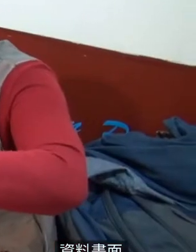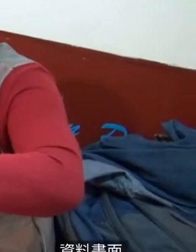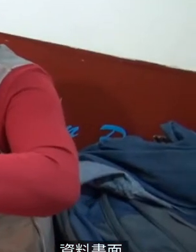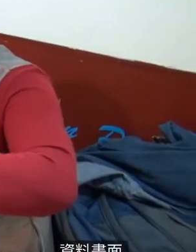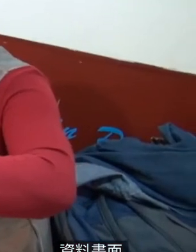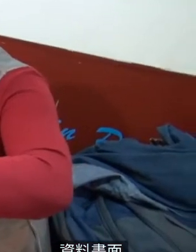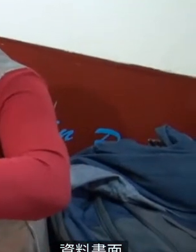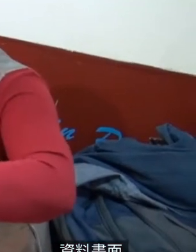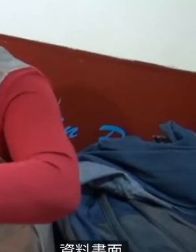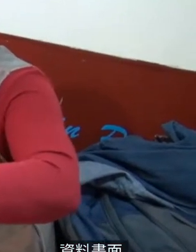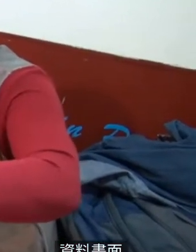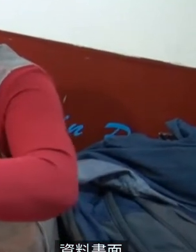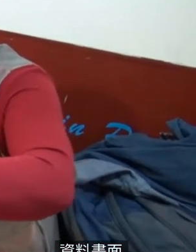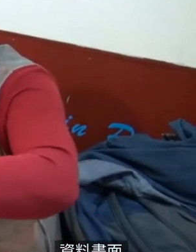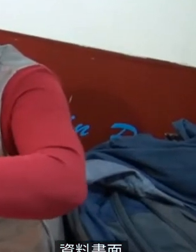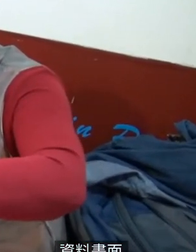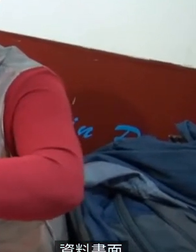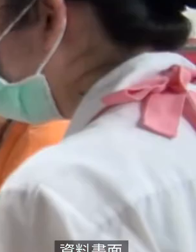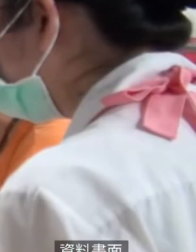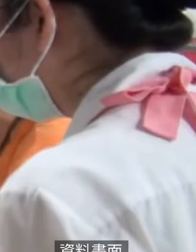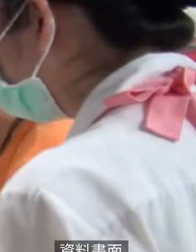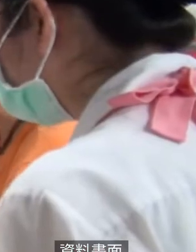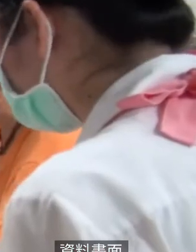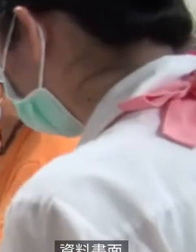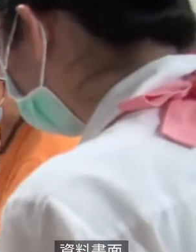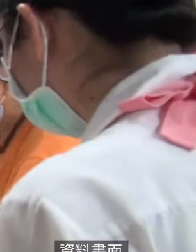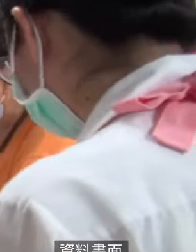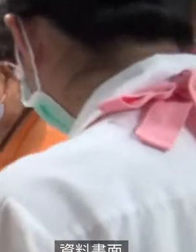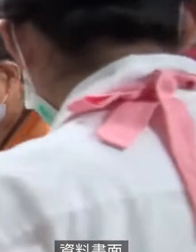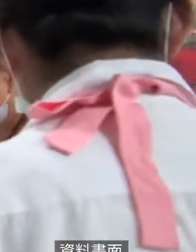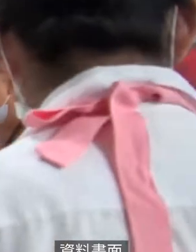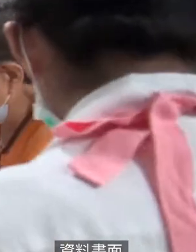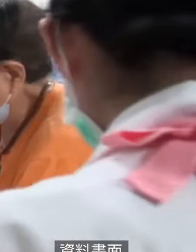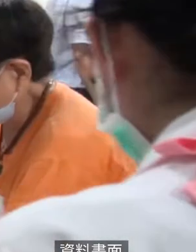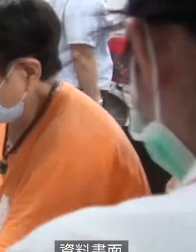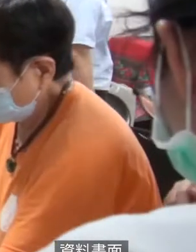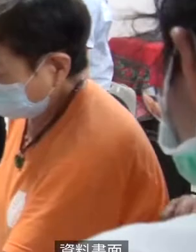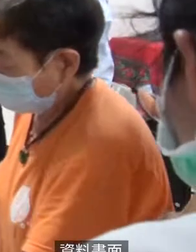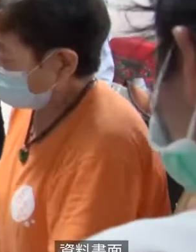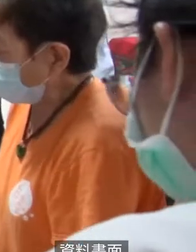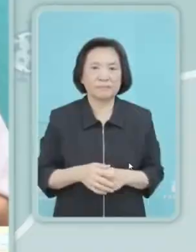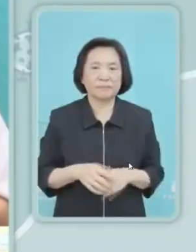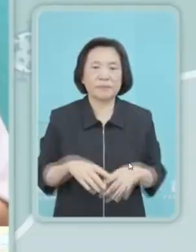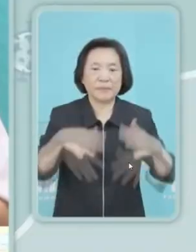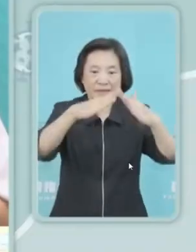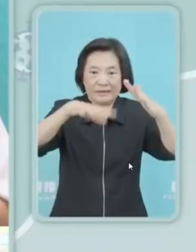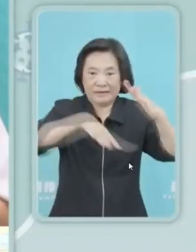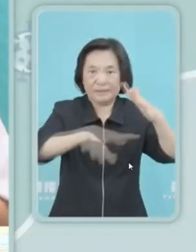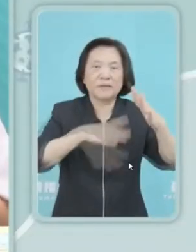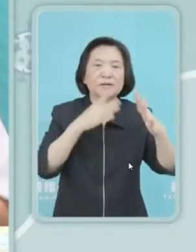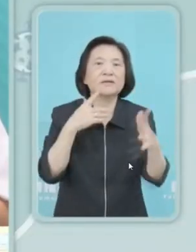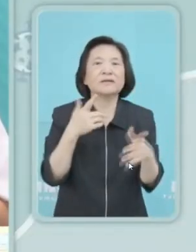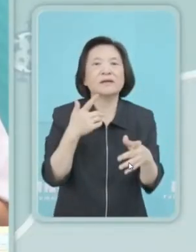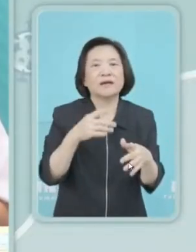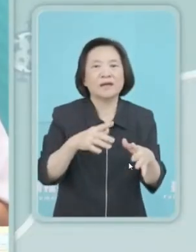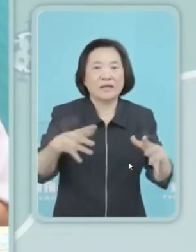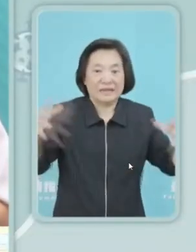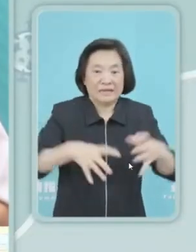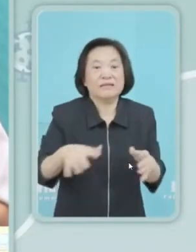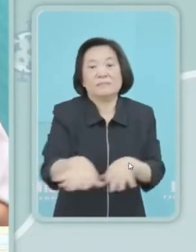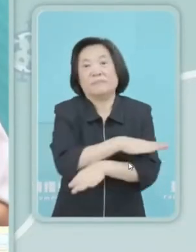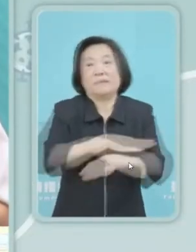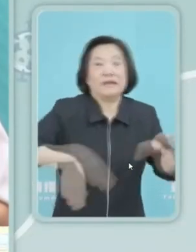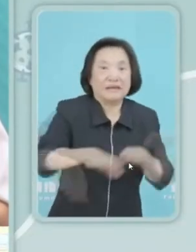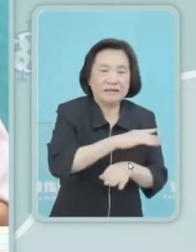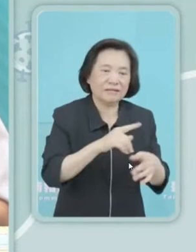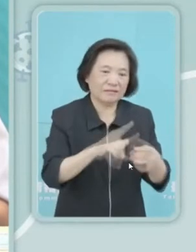的家务感染，不一定是说他们有亲戚关系的，比方说聚在家里打麻将，这是一个问题，或